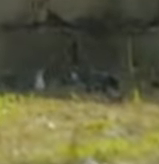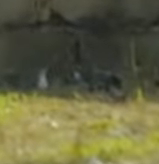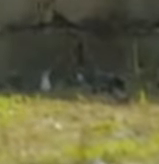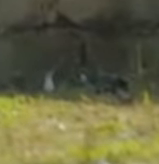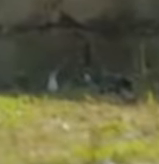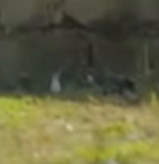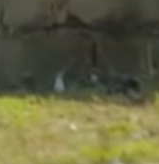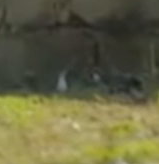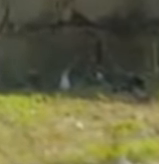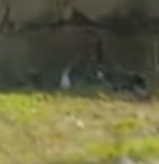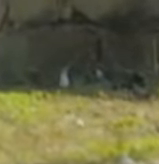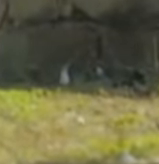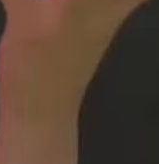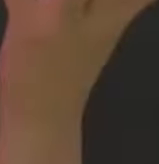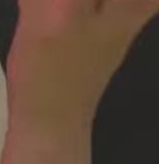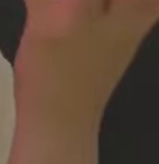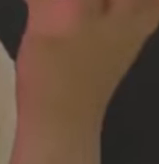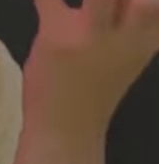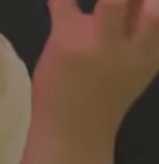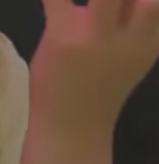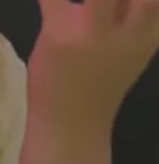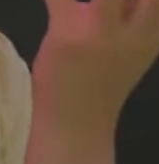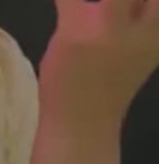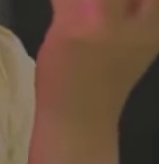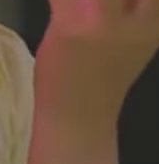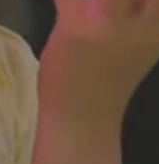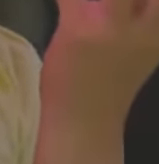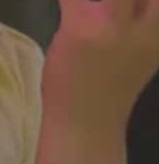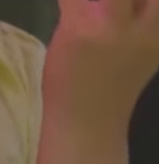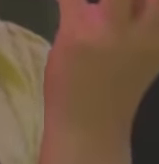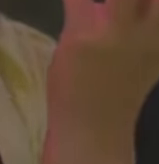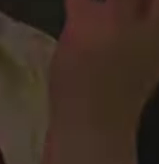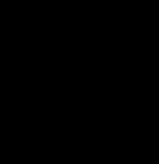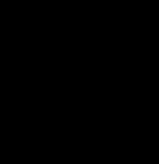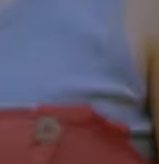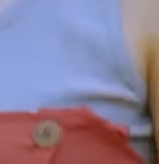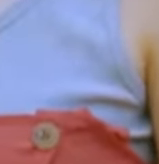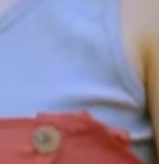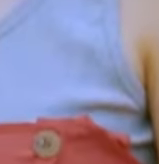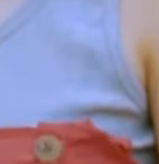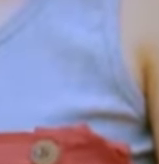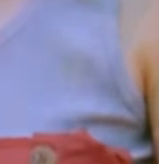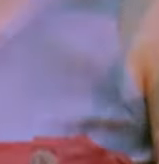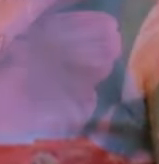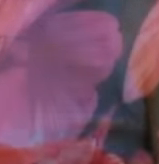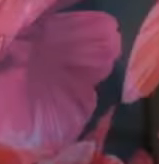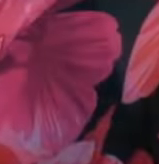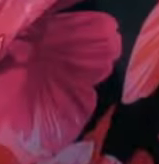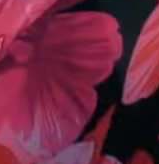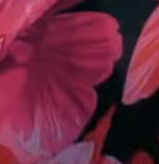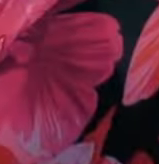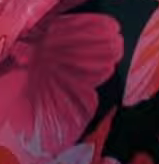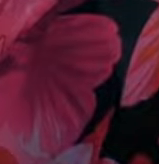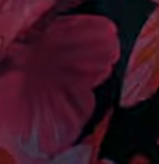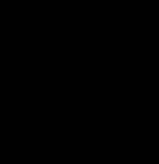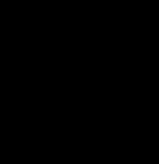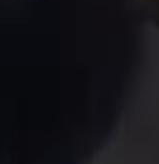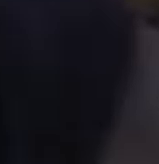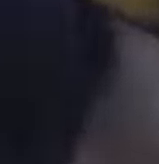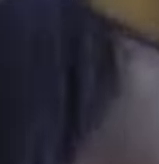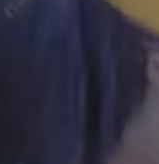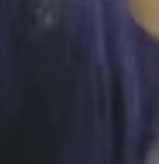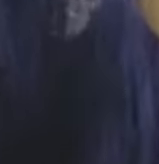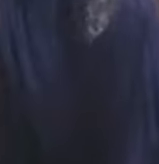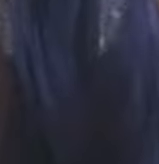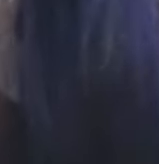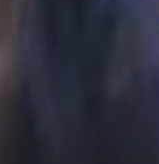panahong pag-asa mo'y makulimlim, galing sa puso na pag-ibig ay wagas. Ang middle child na mapagkakatiwalaan. Kasi